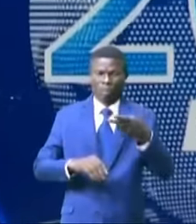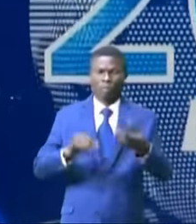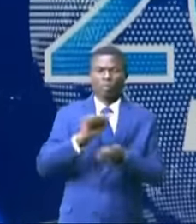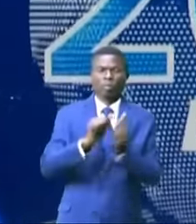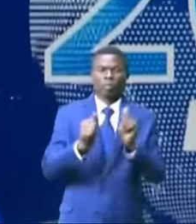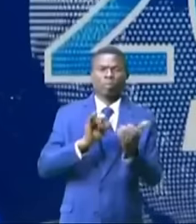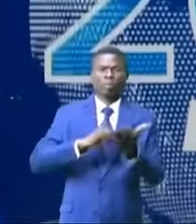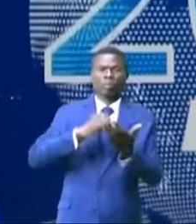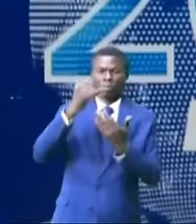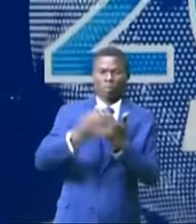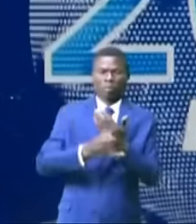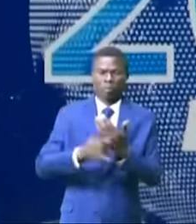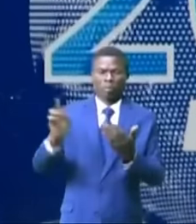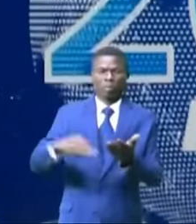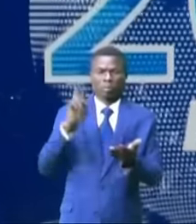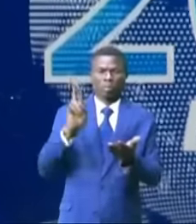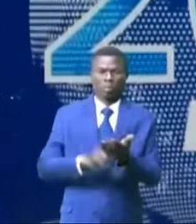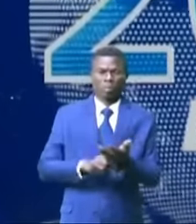du projet de contrat